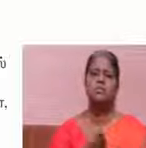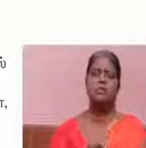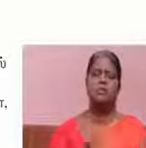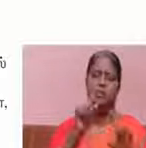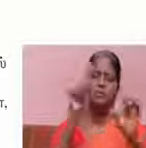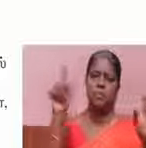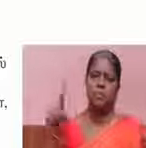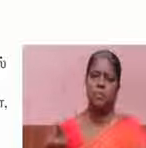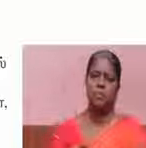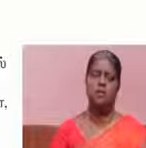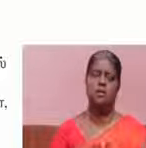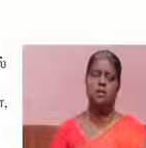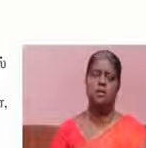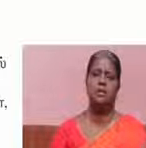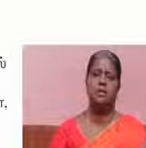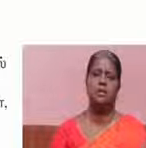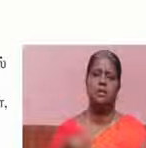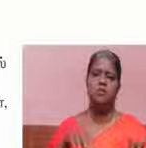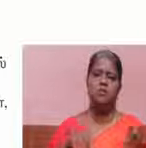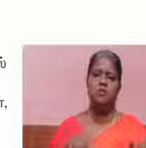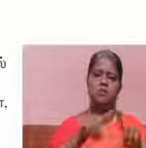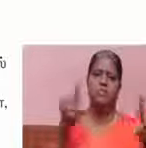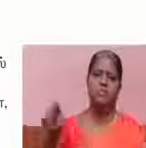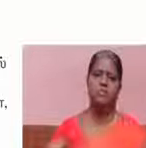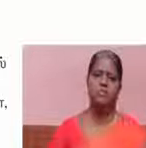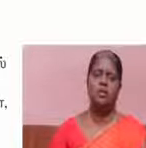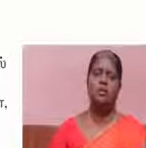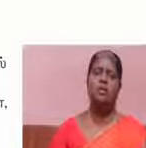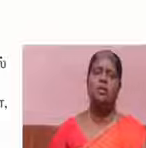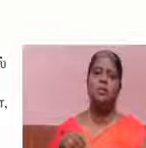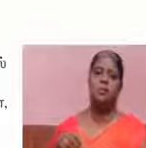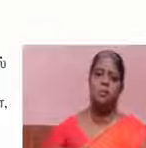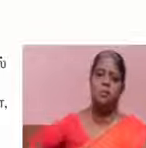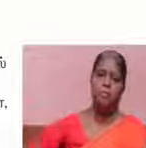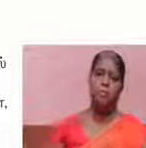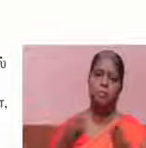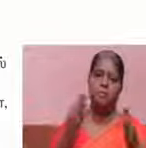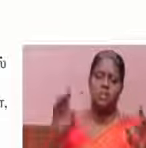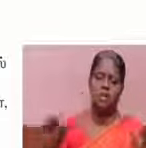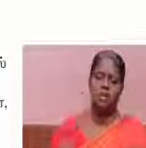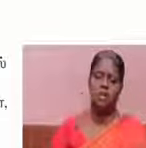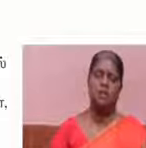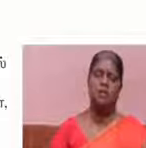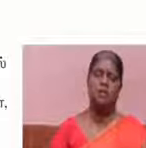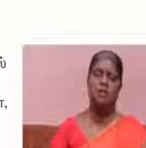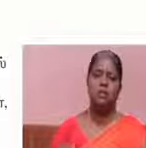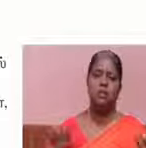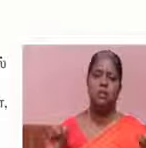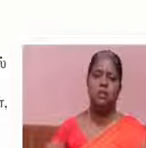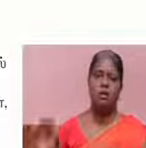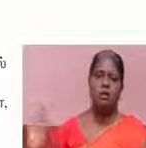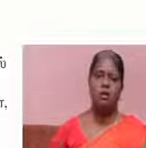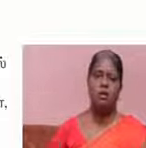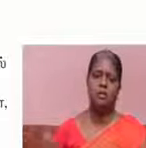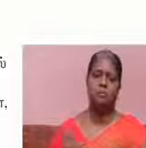வழிகாட்டி பலகைகள் அமைத்தல், வாக்கு சாவடிக்குள் உள்ள வசதிகள், கழிவறை வசதிகள் மற்றும் வாகனம் நிறுத்தும்